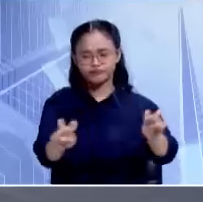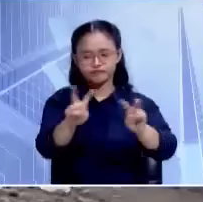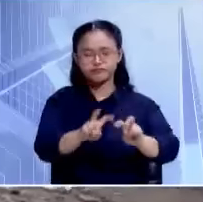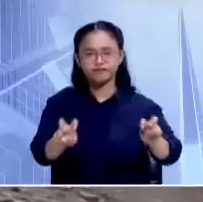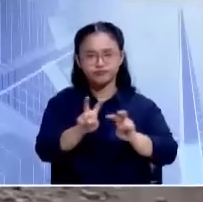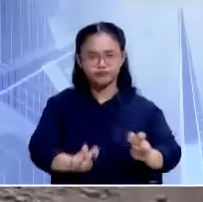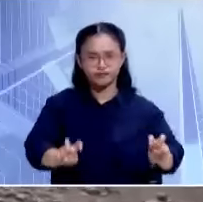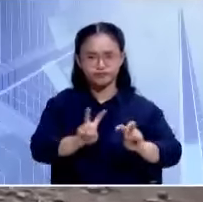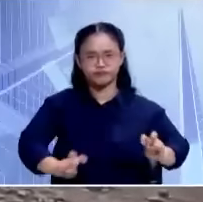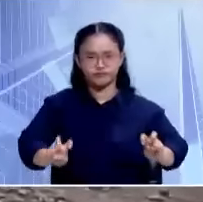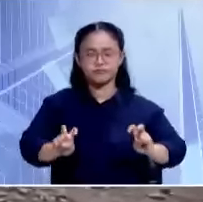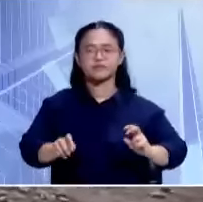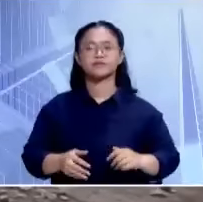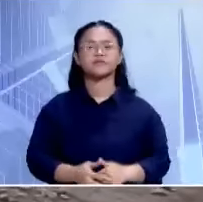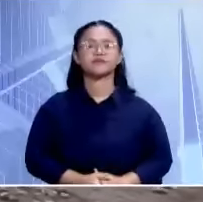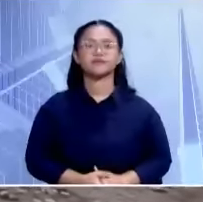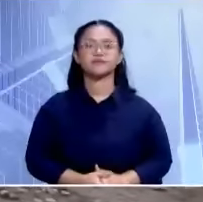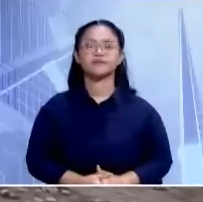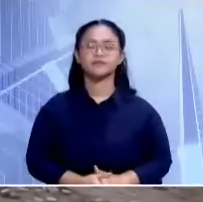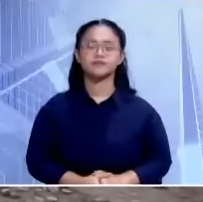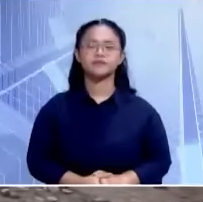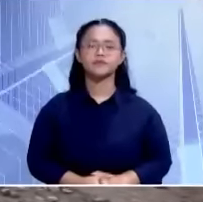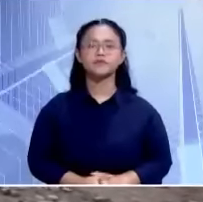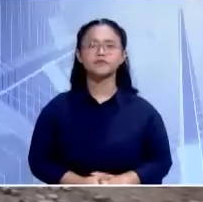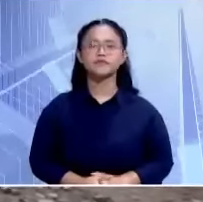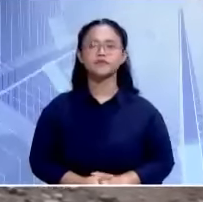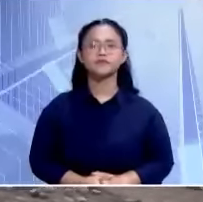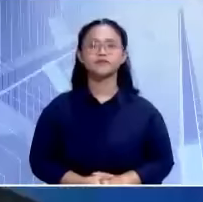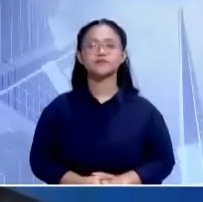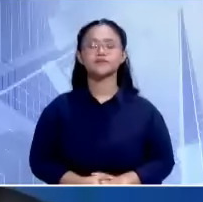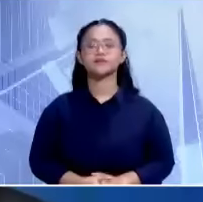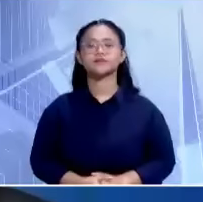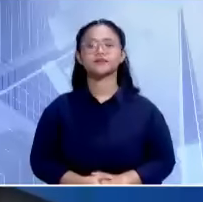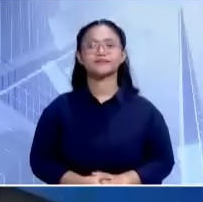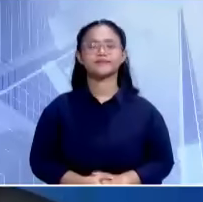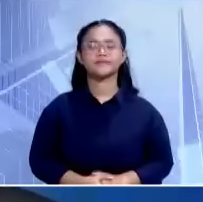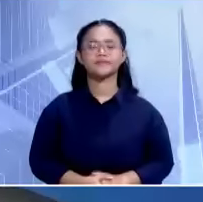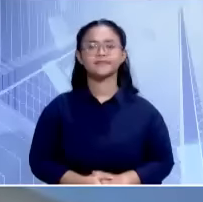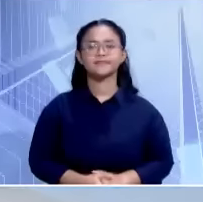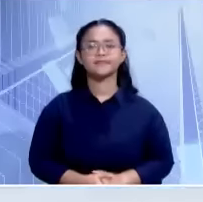Polres Jember. Dari Jember, Jawa Timur, Bambang Sugiyarto, iNews melaporkan.